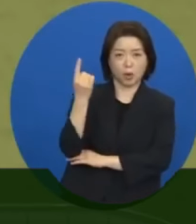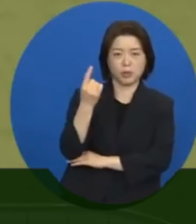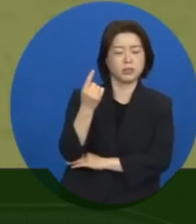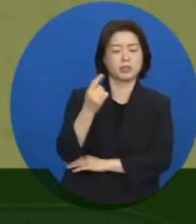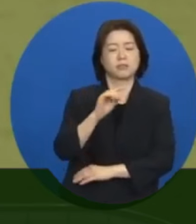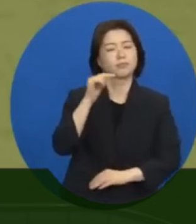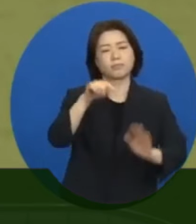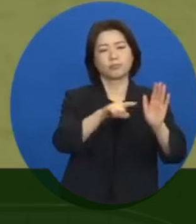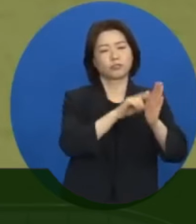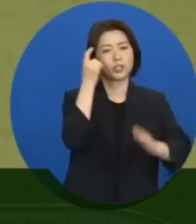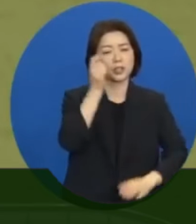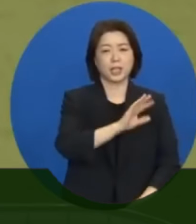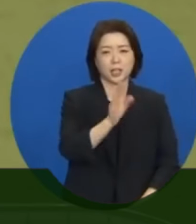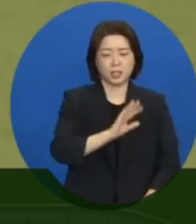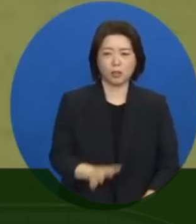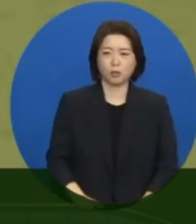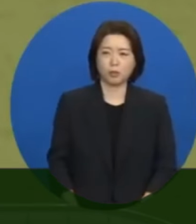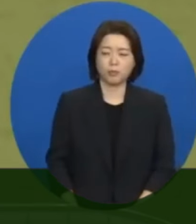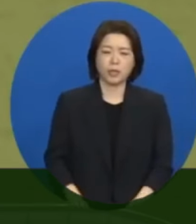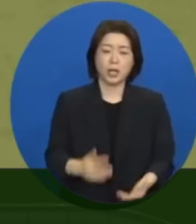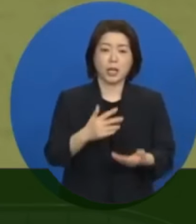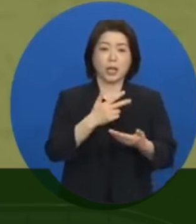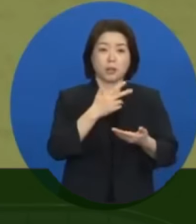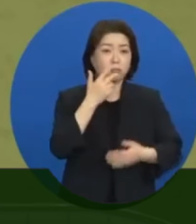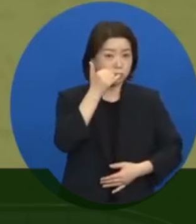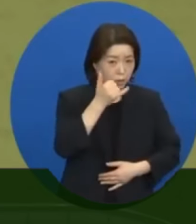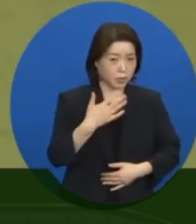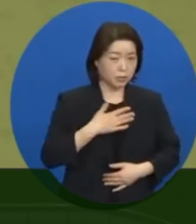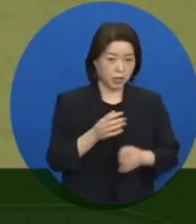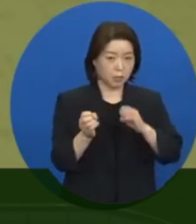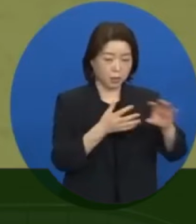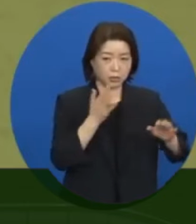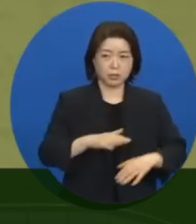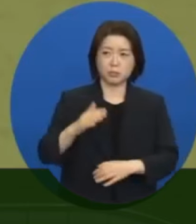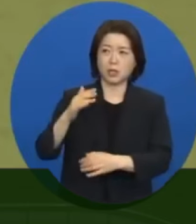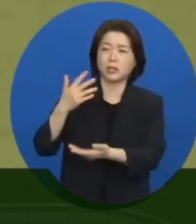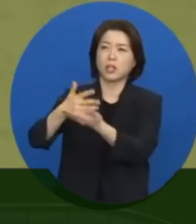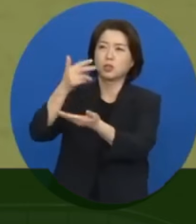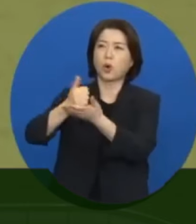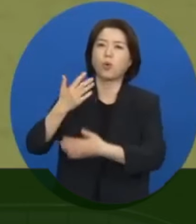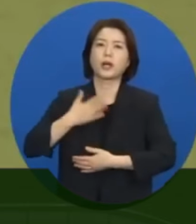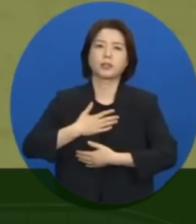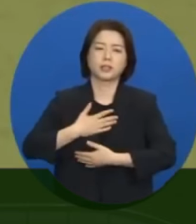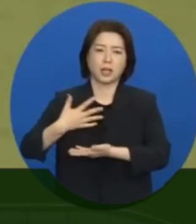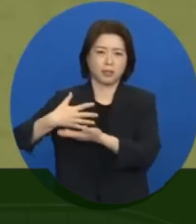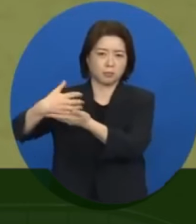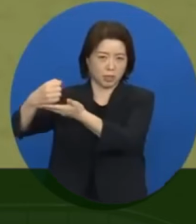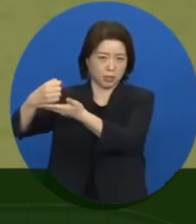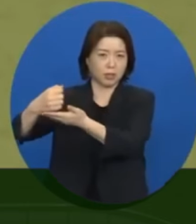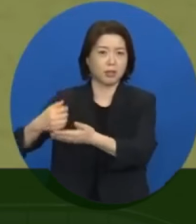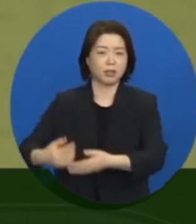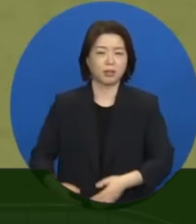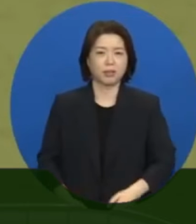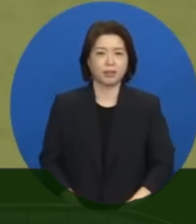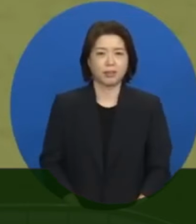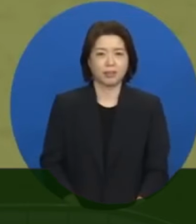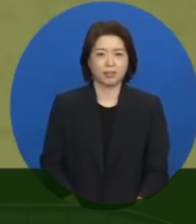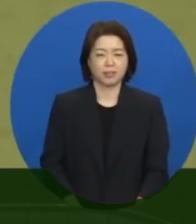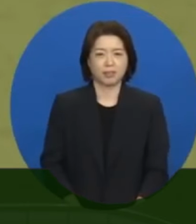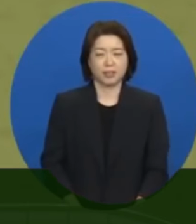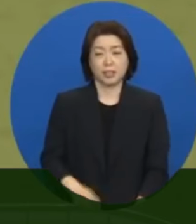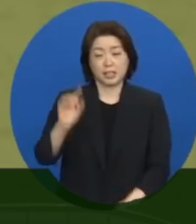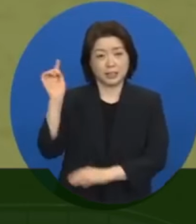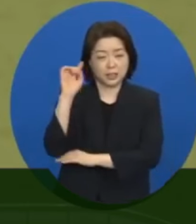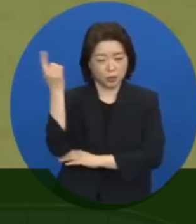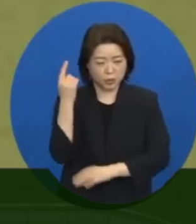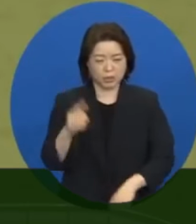분은 주님이 이렇게 가게 된 거예요 부모가 보기에 다윗은 평생 그냥 목동 일하면서